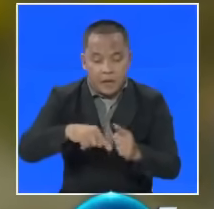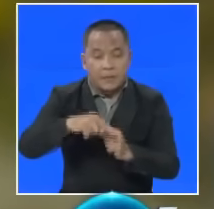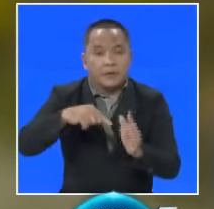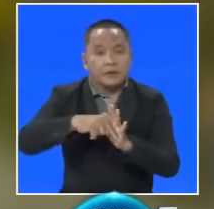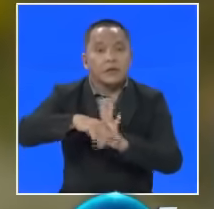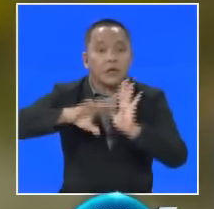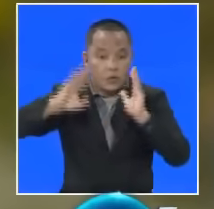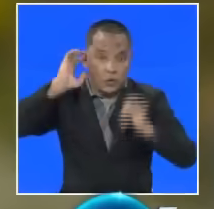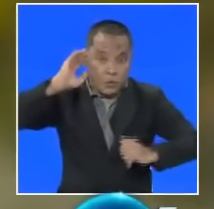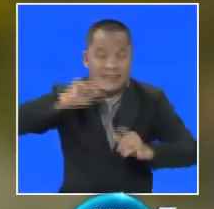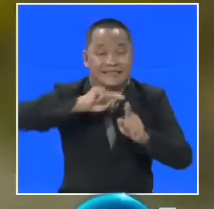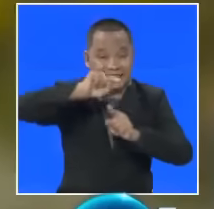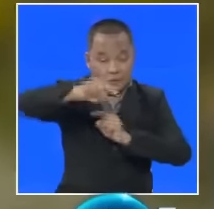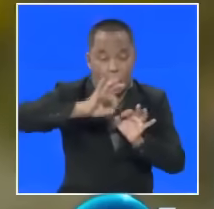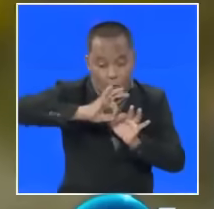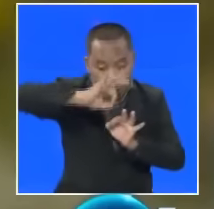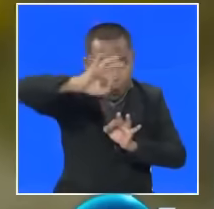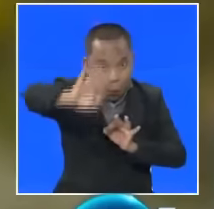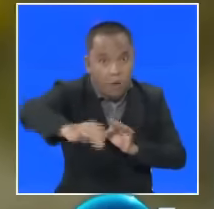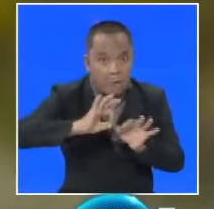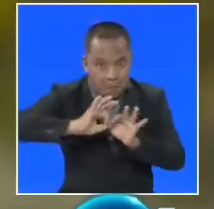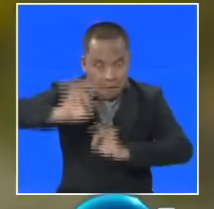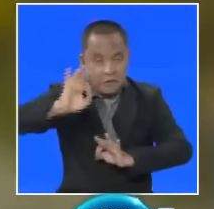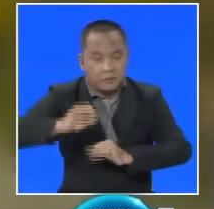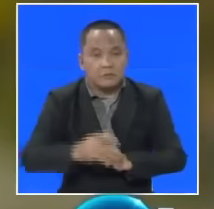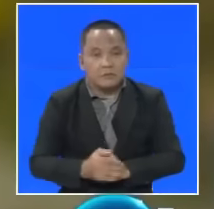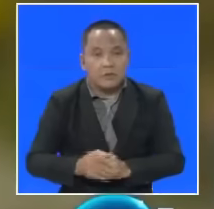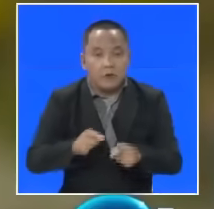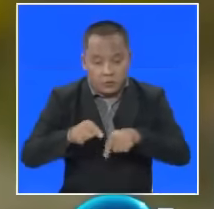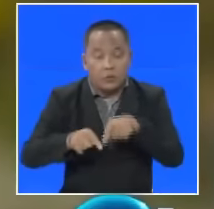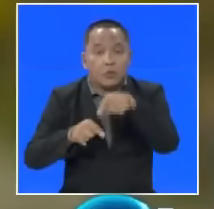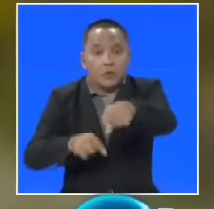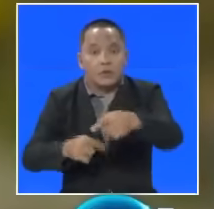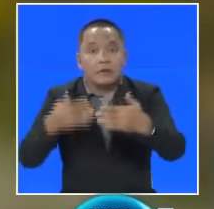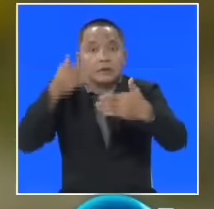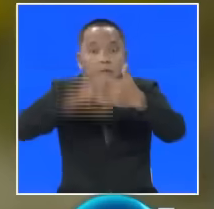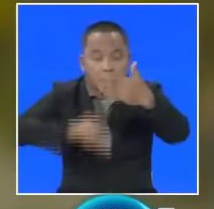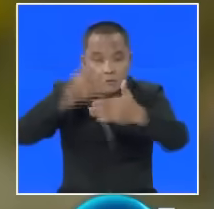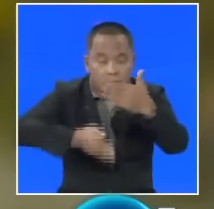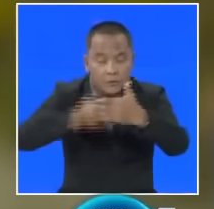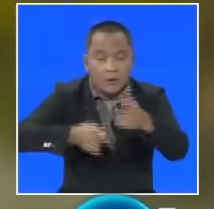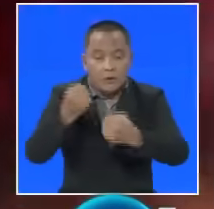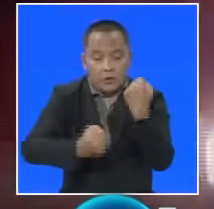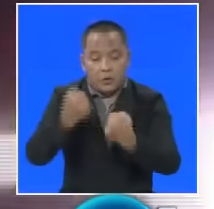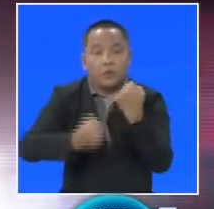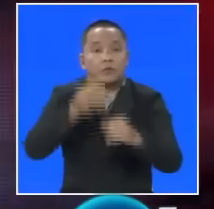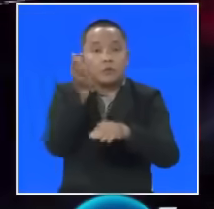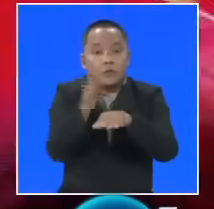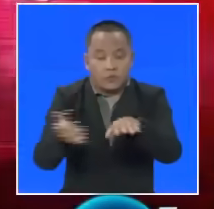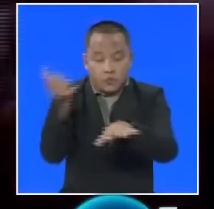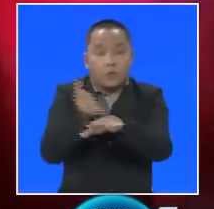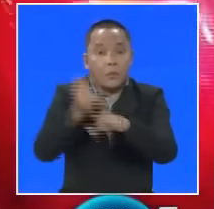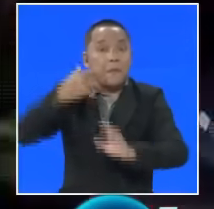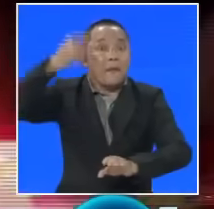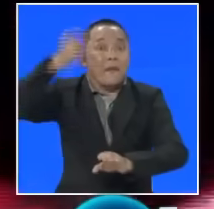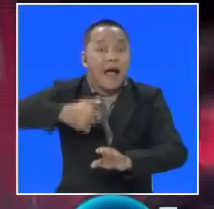ยบาดาลจังหวัดลบบุรีโอ้โหหนีข้ามจังหวัดกันเลยคุณผู้ช ม บริเวณดังกล่าวเนี่ยเป็นทางตันก ็ เลยทำให้รถยนต์ที่ขนแรงง